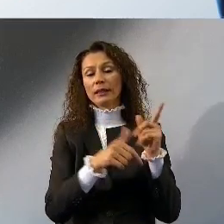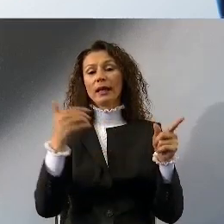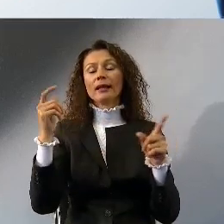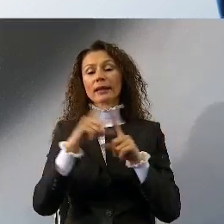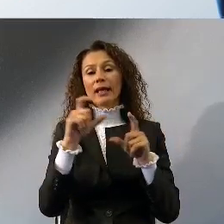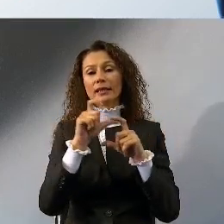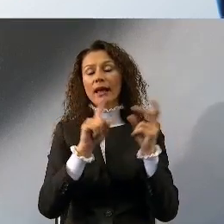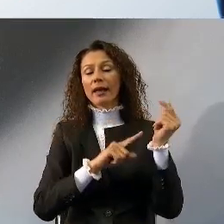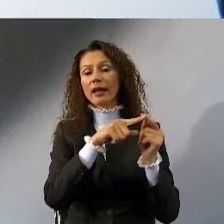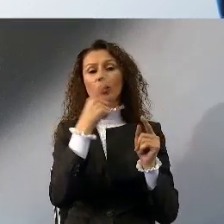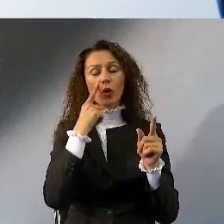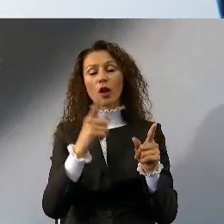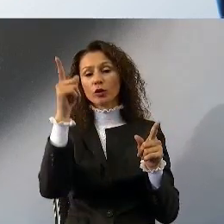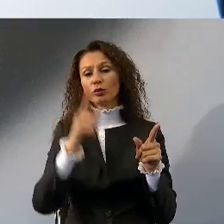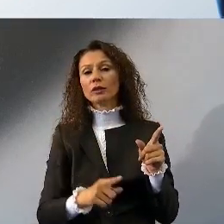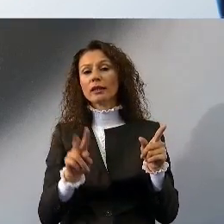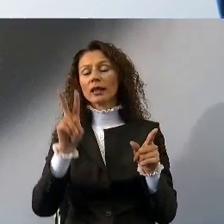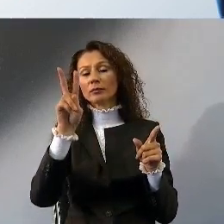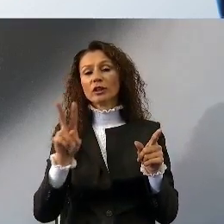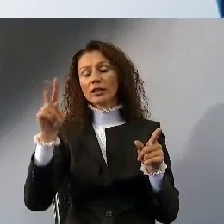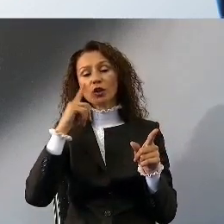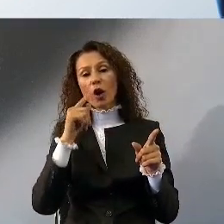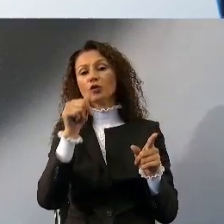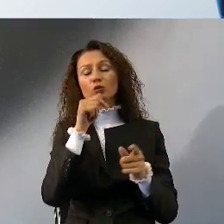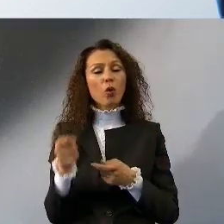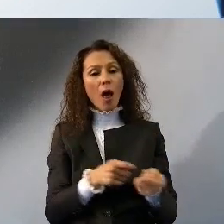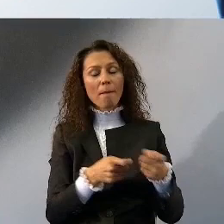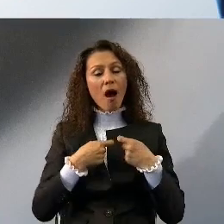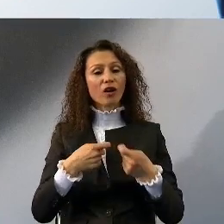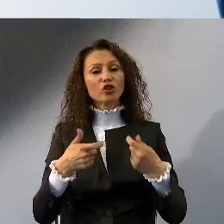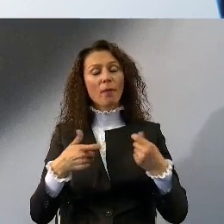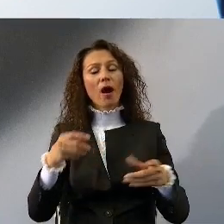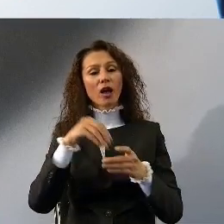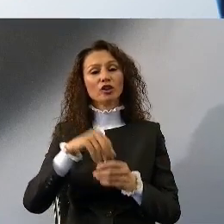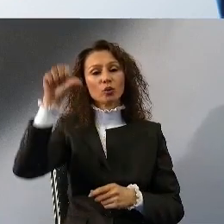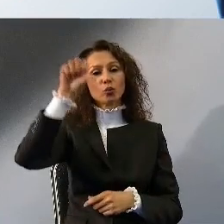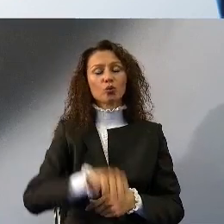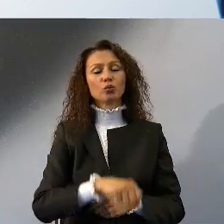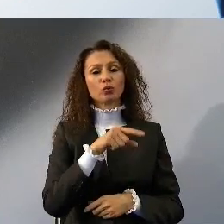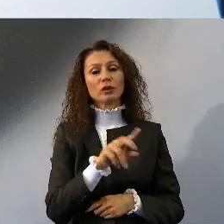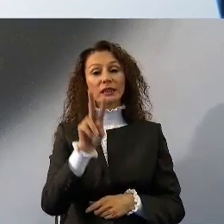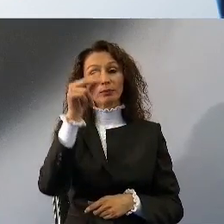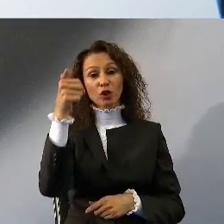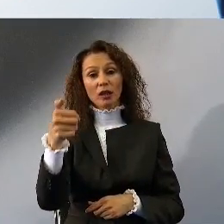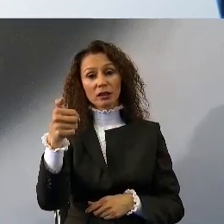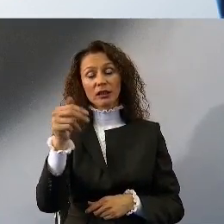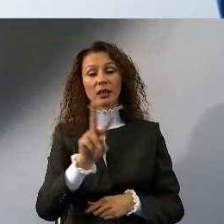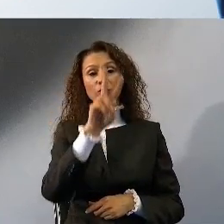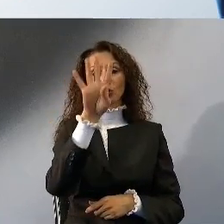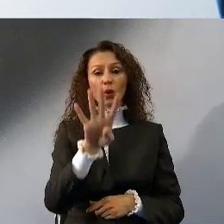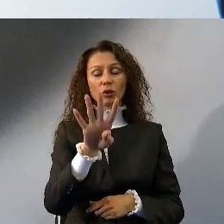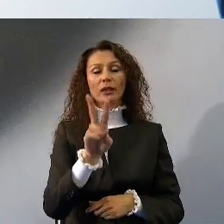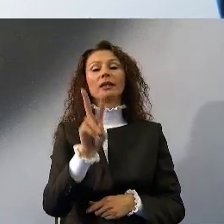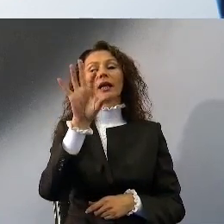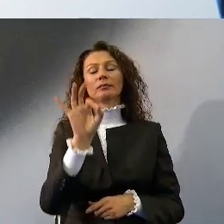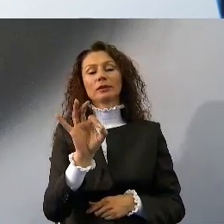göre %71'e kadar sulama miktarı, suya harcanan su miktarı düşmüş. 76, 74, 70